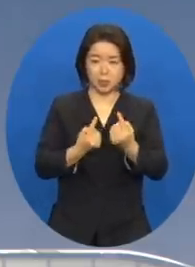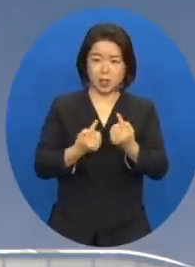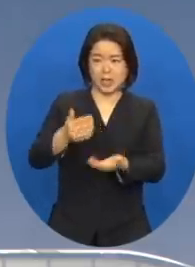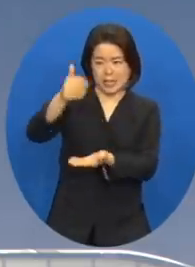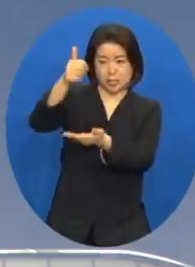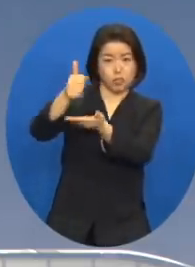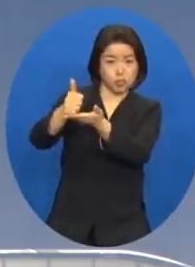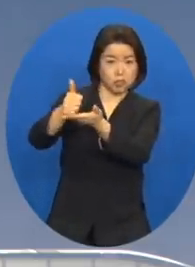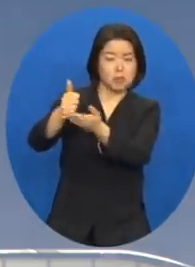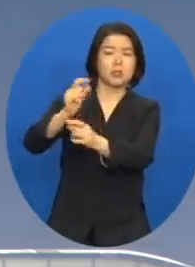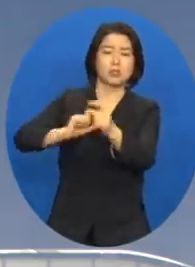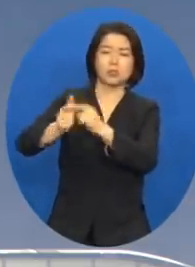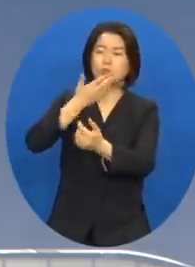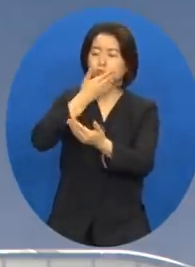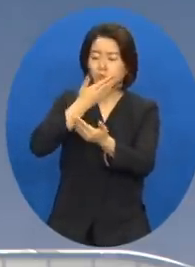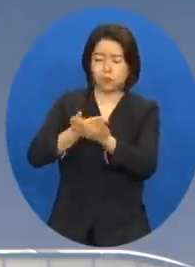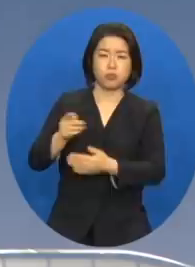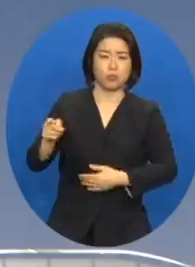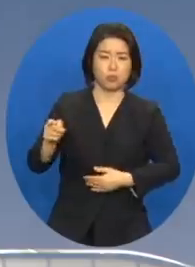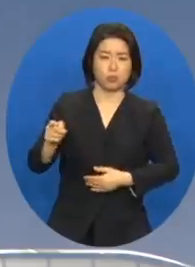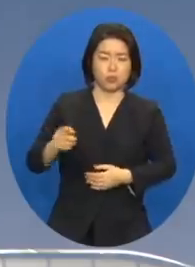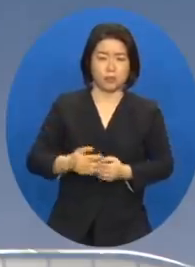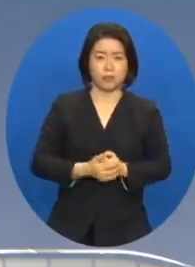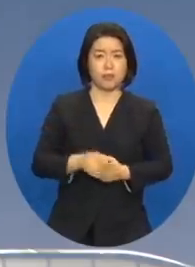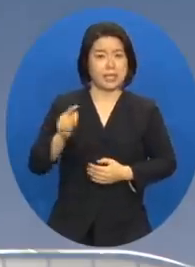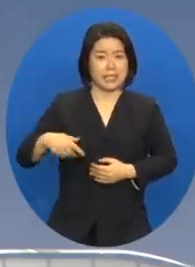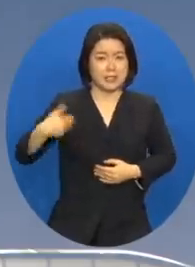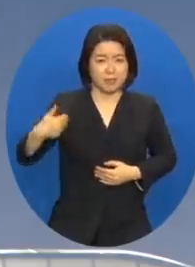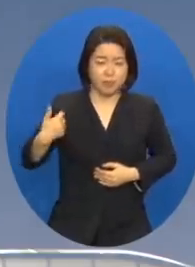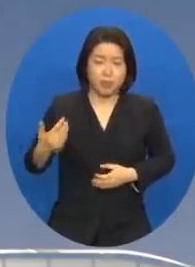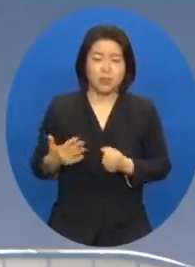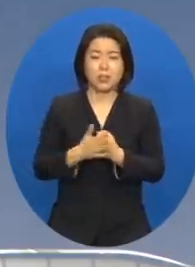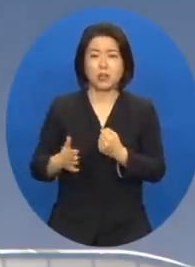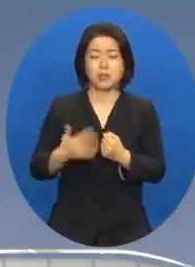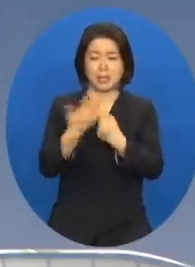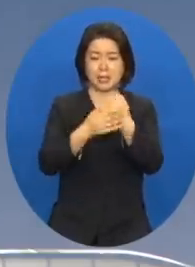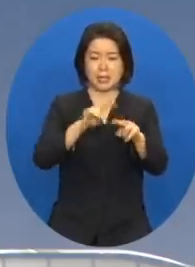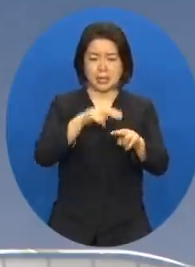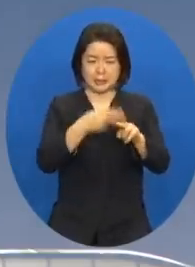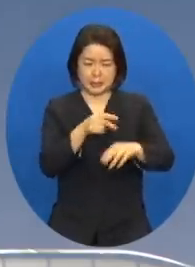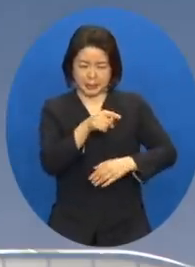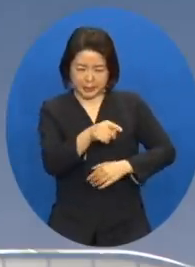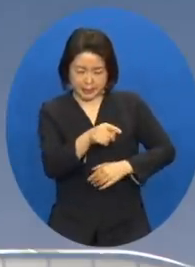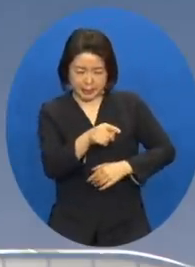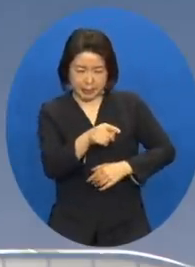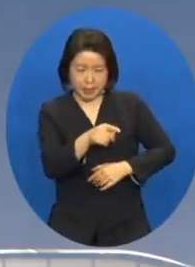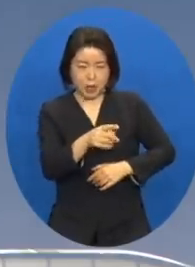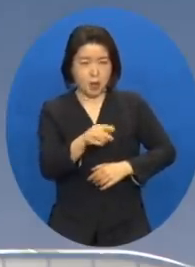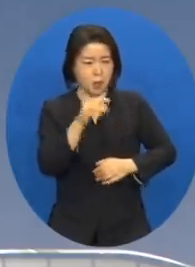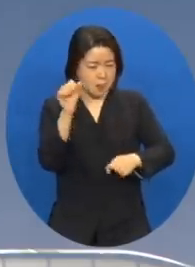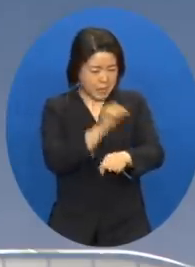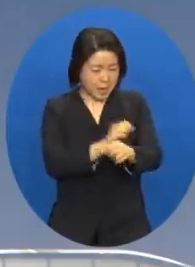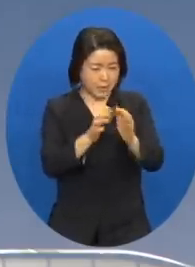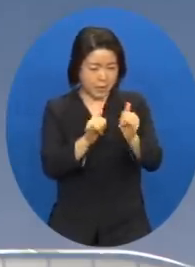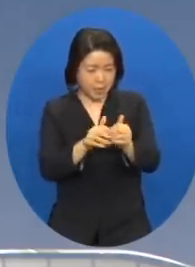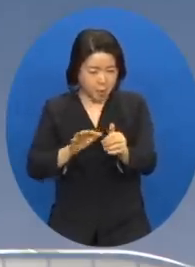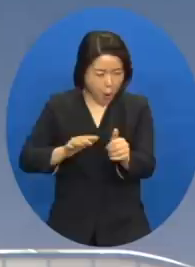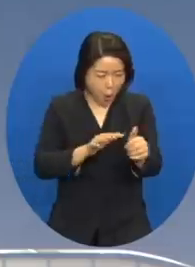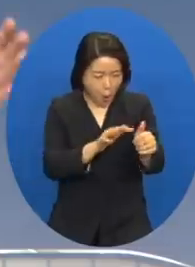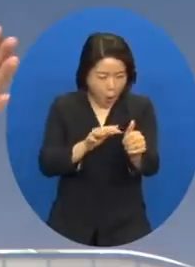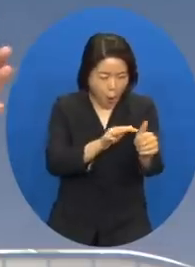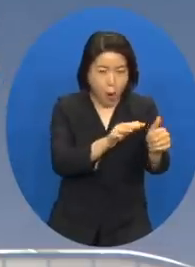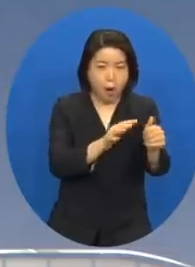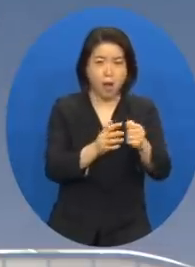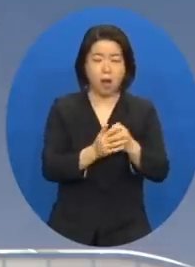더 중요하다는 것입니다. 이걸 모르니까 은사자를 추종하는 사람이 생기는 거예요.